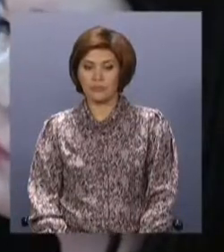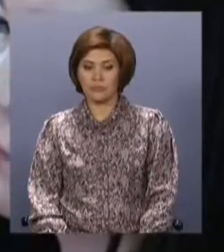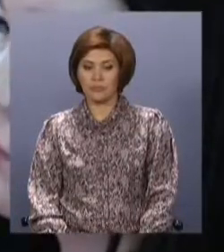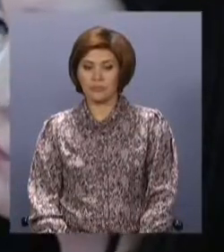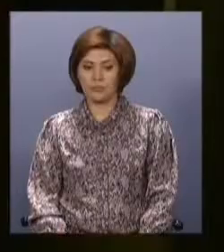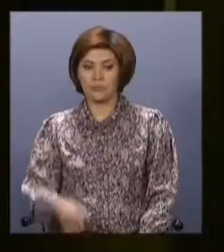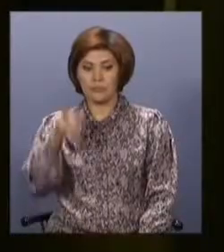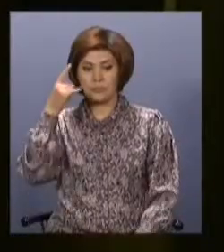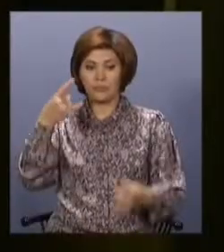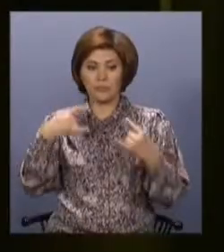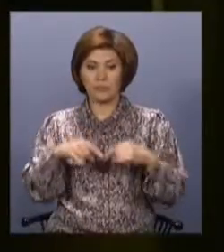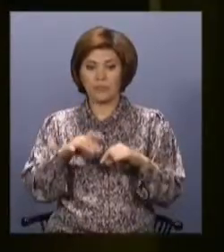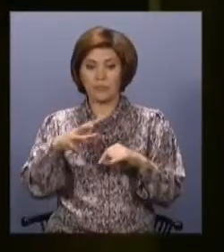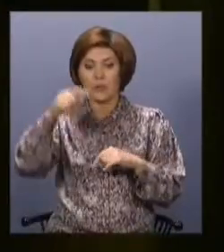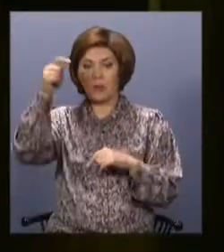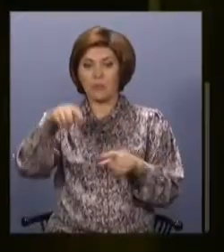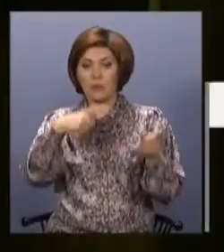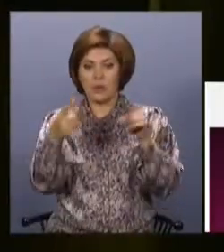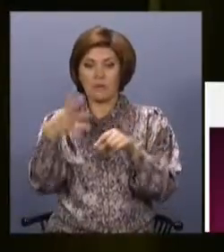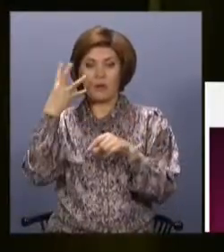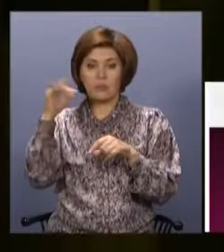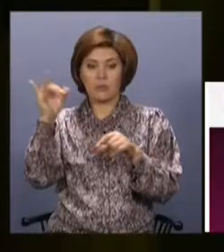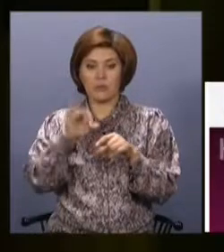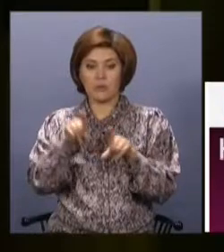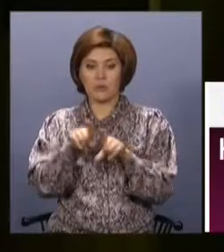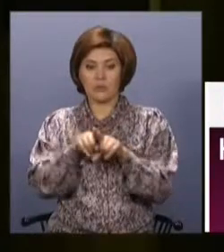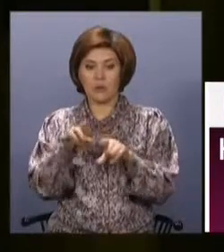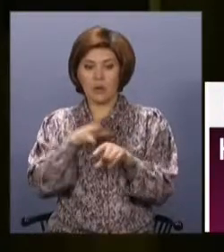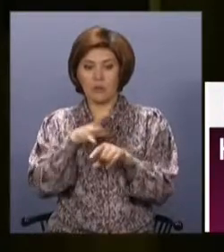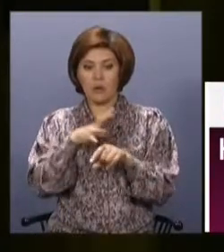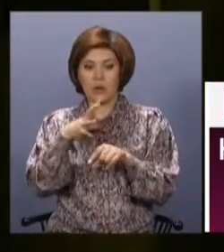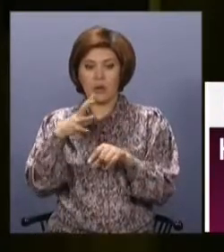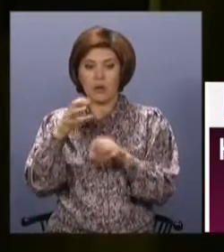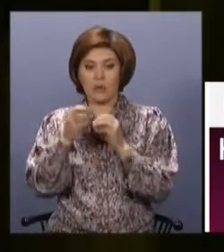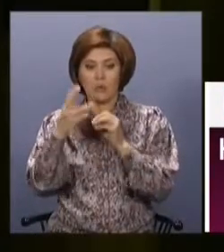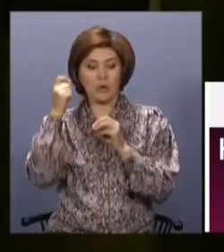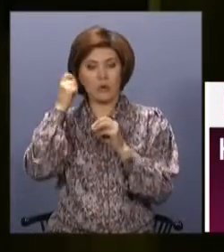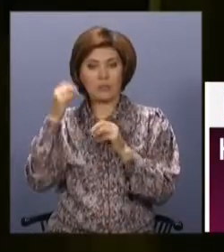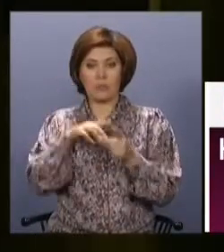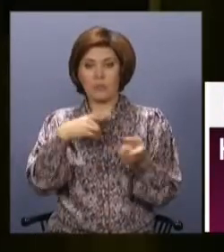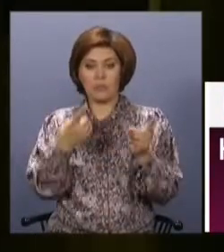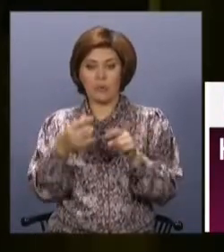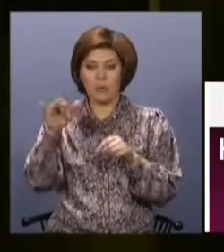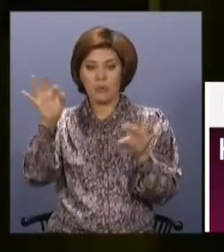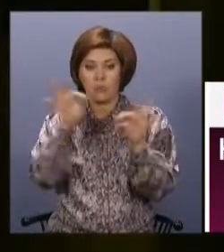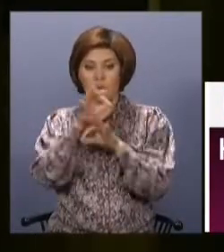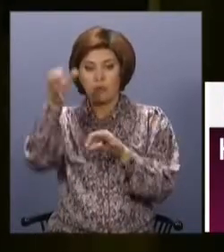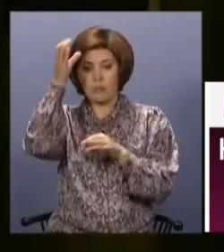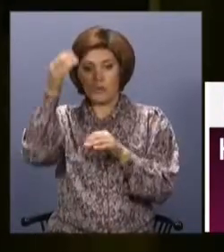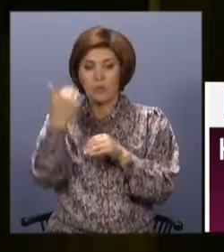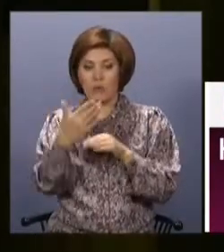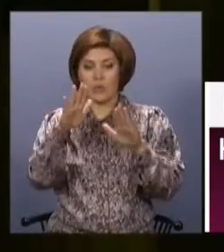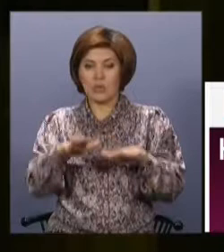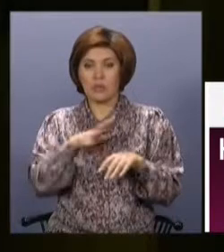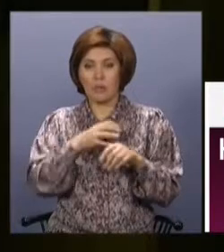Родилась в Киргизстане, переехала в Алмату. Мен қырғыз елінде туып өскем, ал Алматыға 13 жасымда көшіп келдім. Музыкалық білімді осы жерде